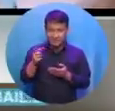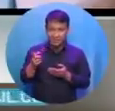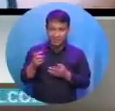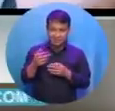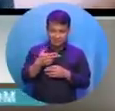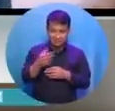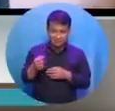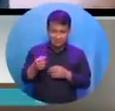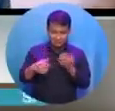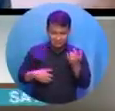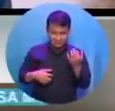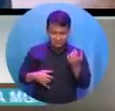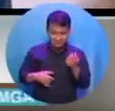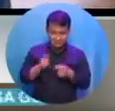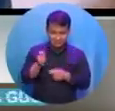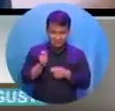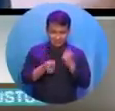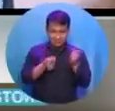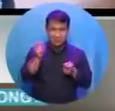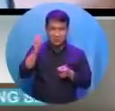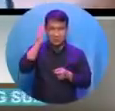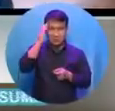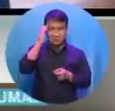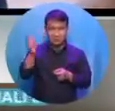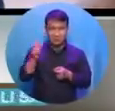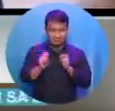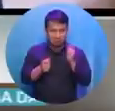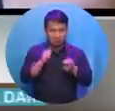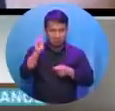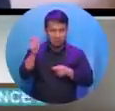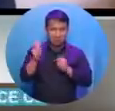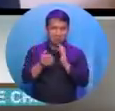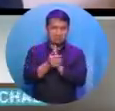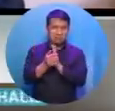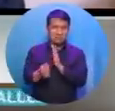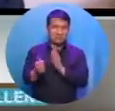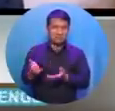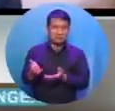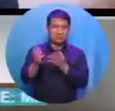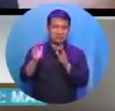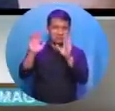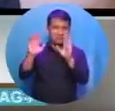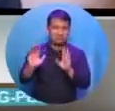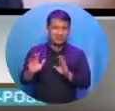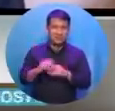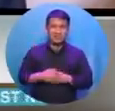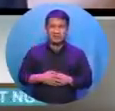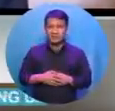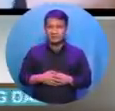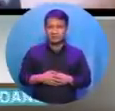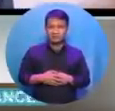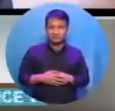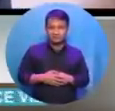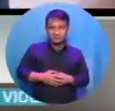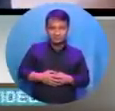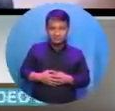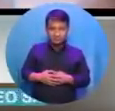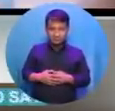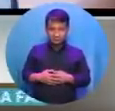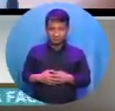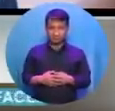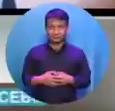Marunong Apo. Tumugtog ng gitar at drums. Apo. Very talented na bata. Ako, Mario Joseph. Ang gagaling